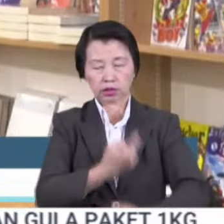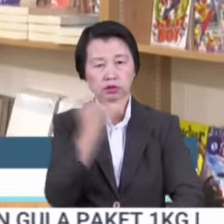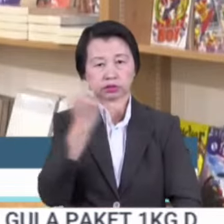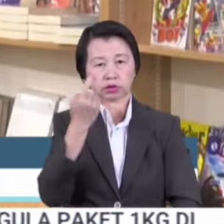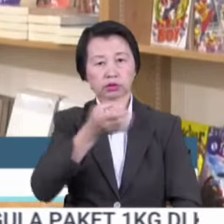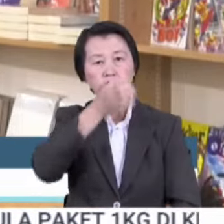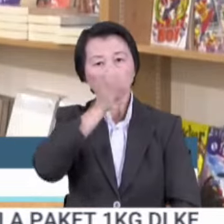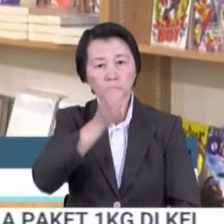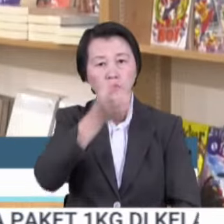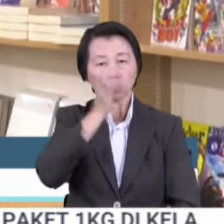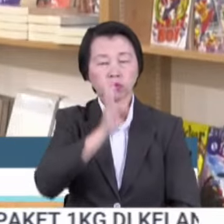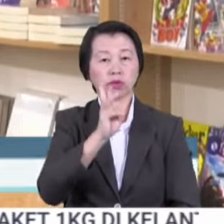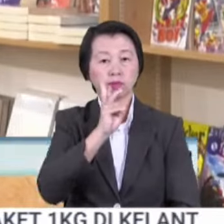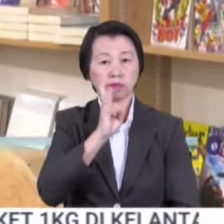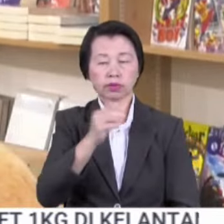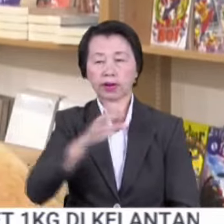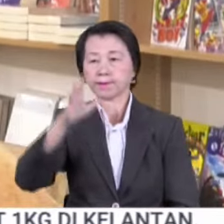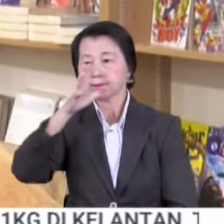air dan